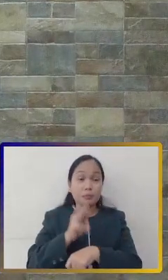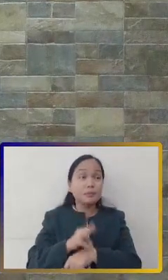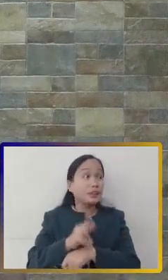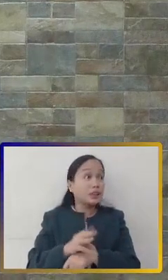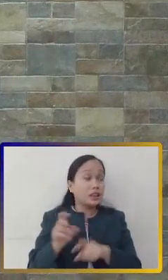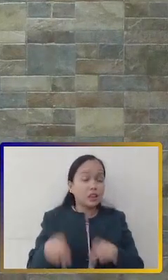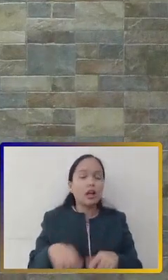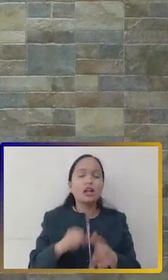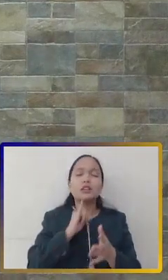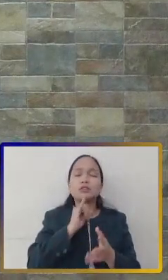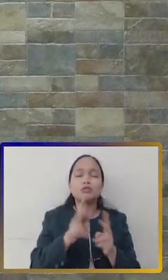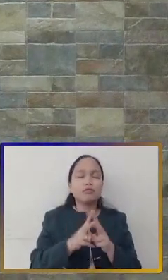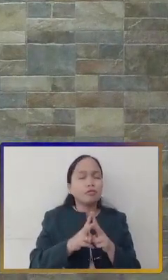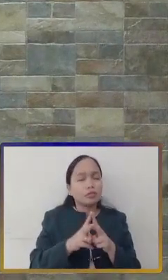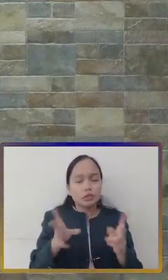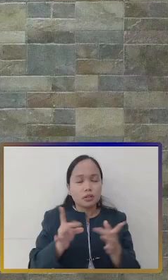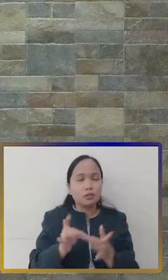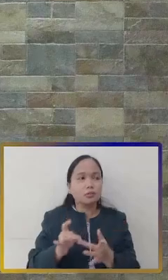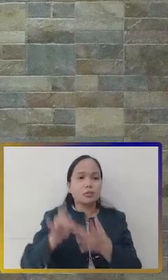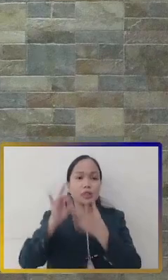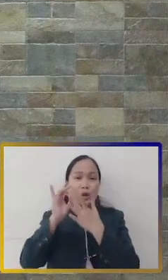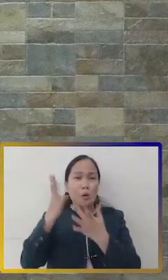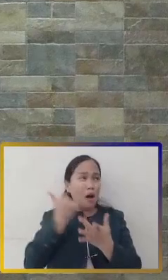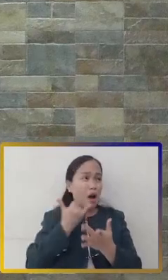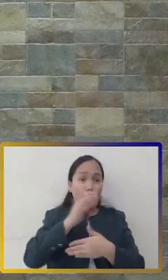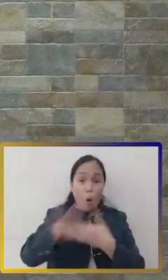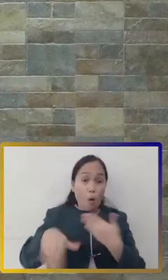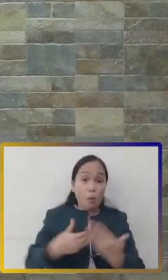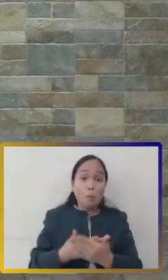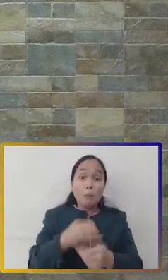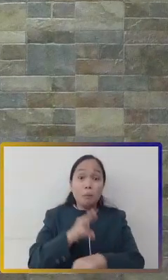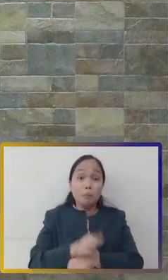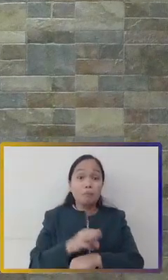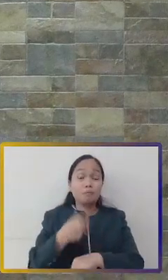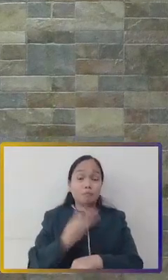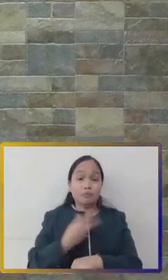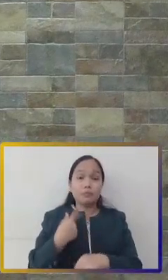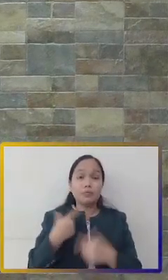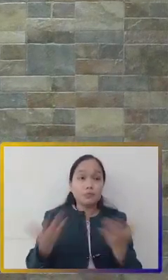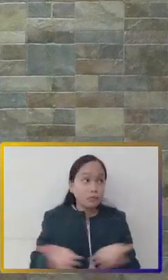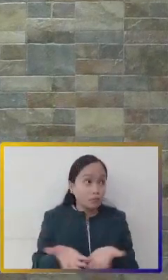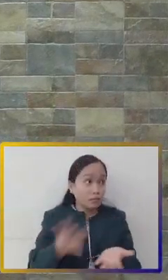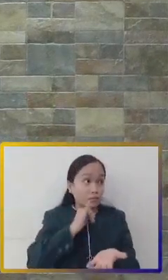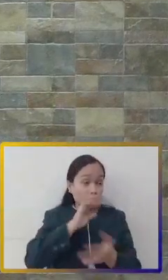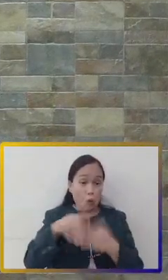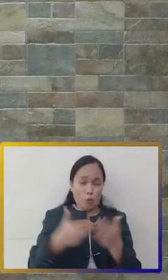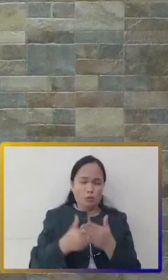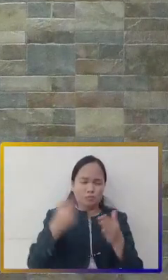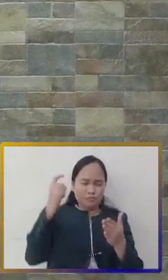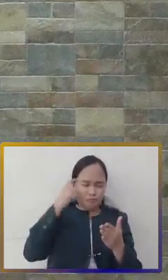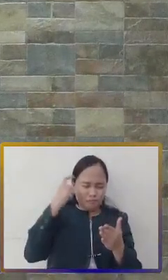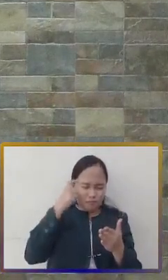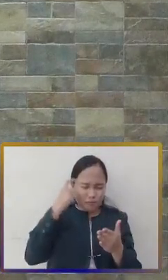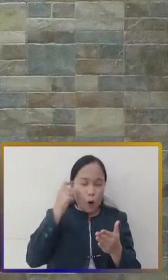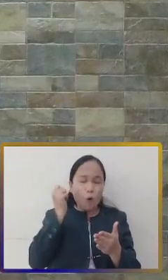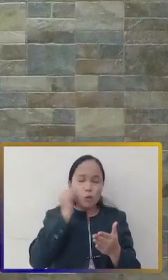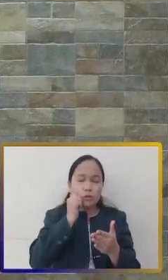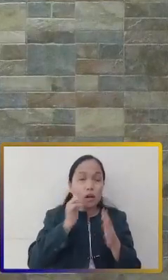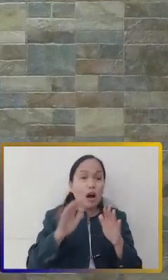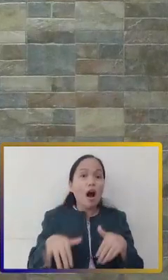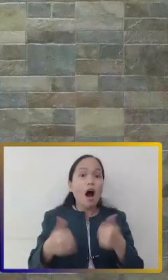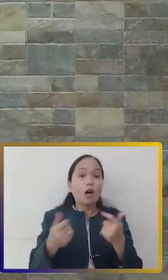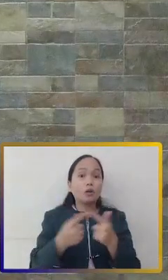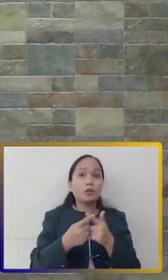is really exceptional because lahat ng ministries na meron po tayo dito, ang lagi nating iniisip ay kung paano